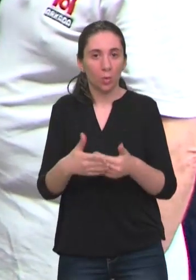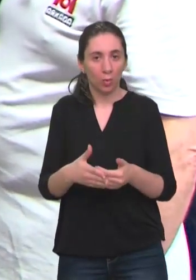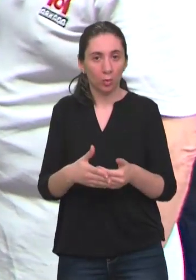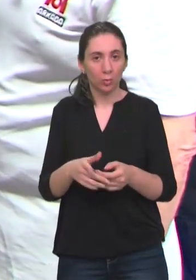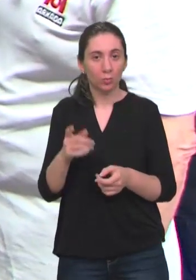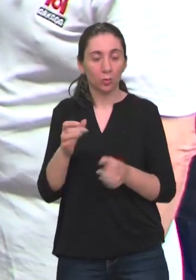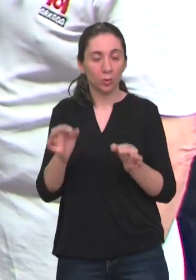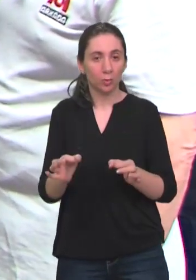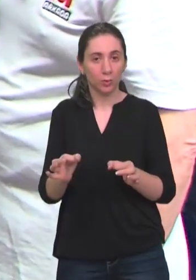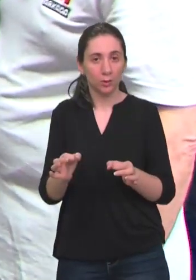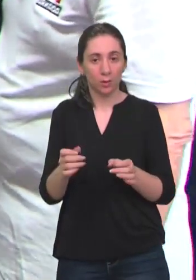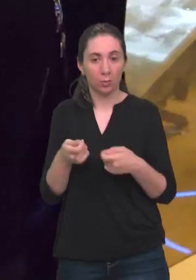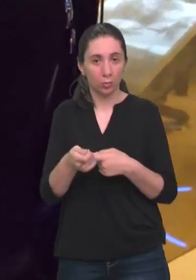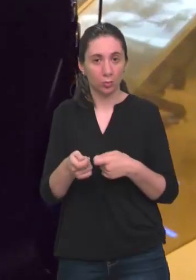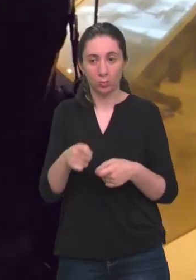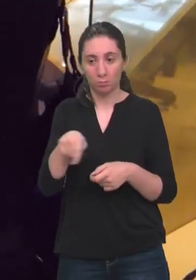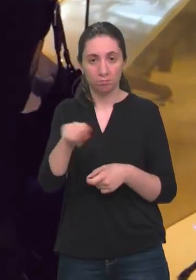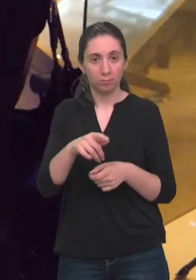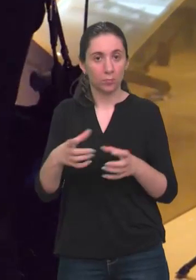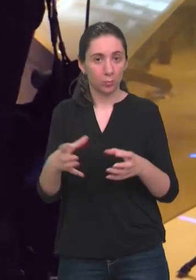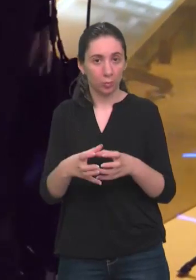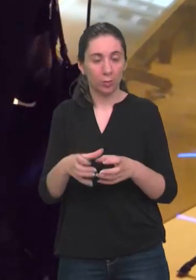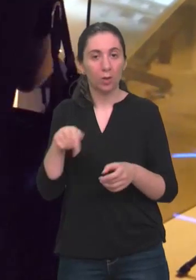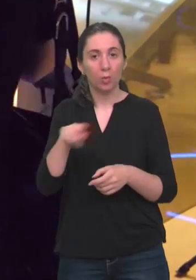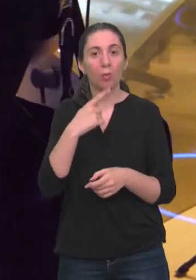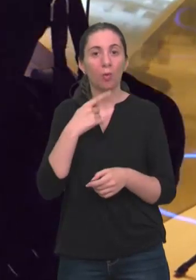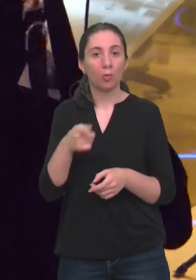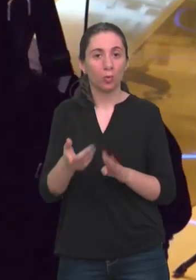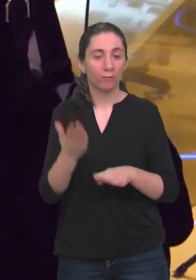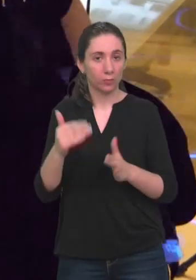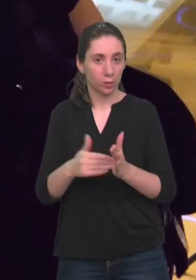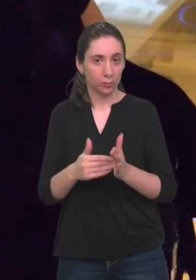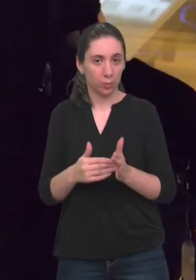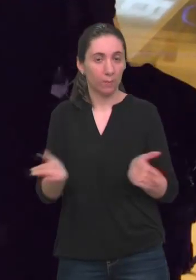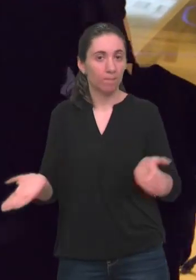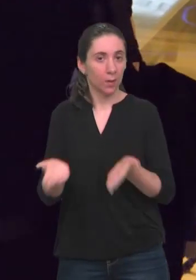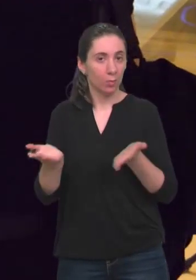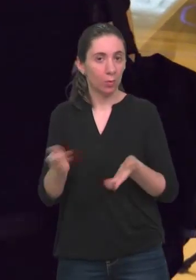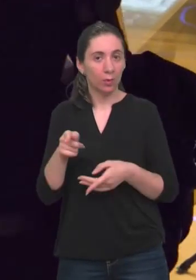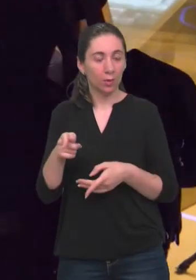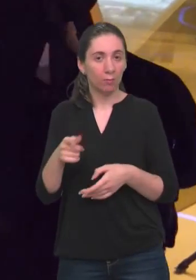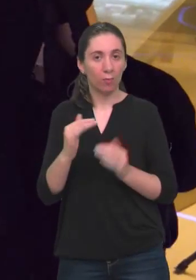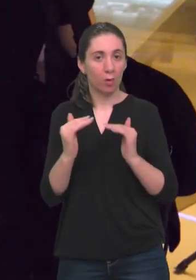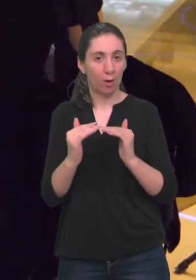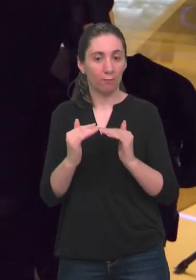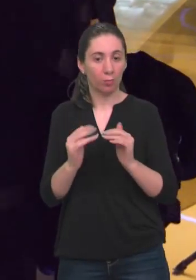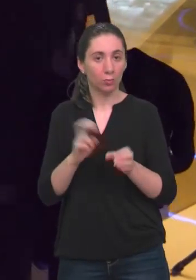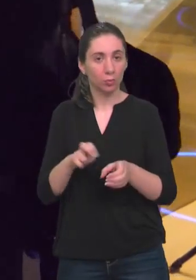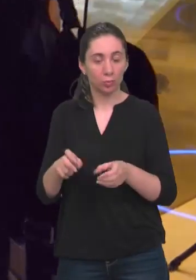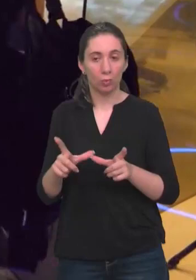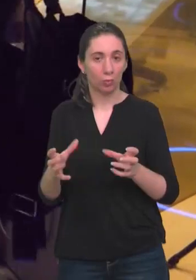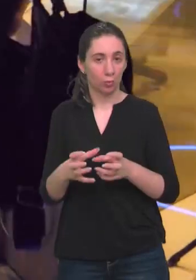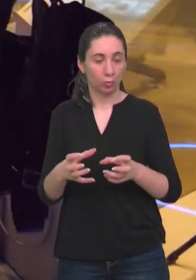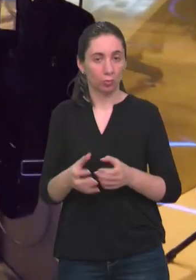socijalnih usluga ciljnoj skupini i onima kojima je to najpotrebnije, potičući njihovo ravnopravno sudjelovanje u